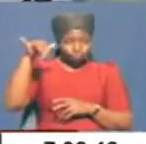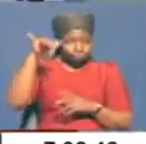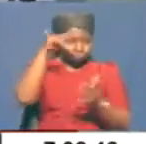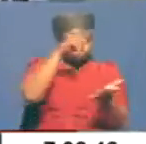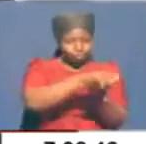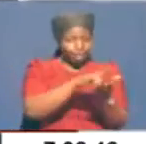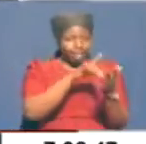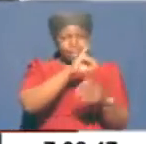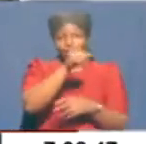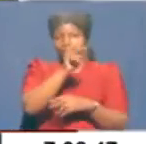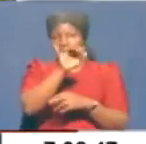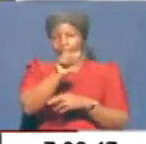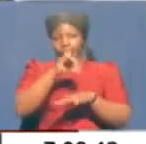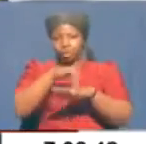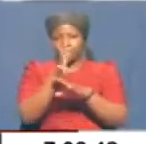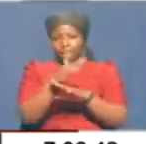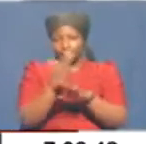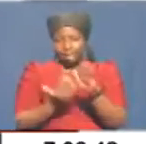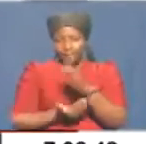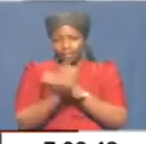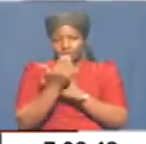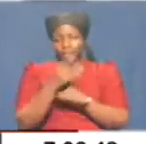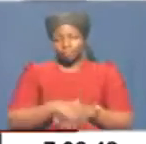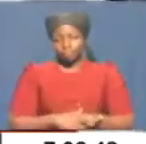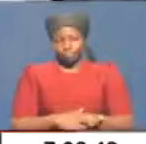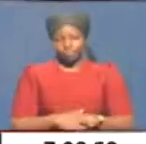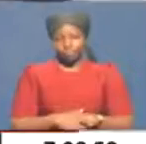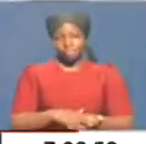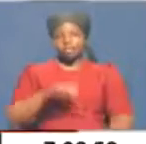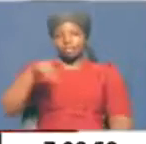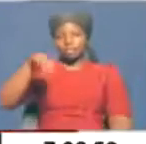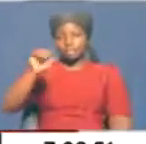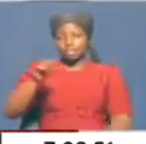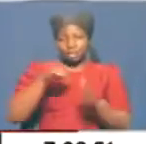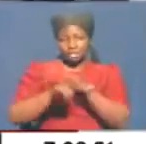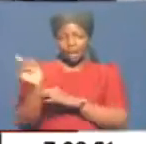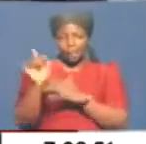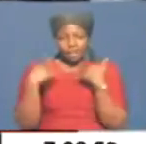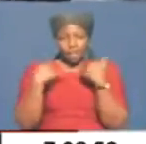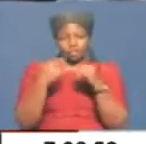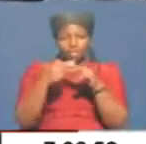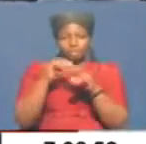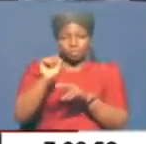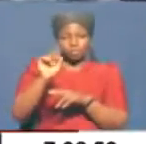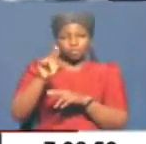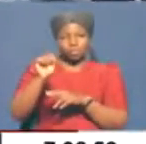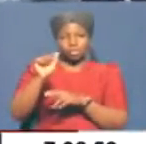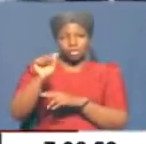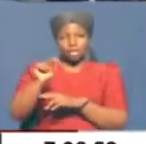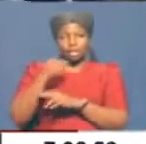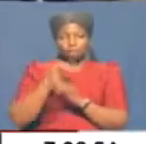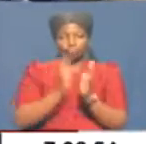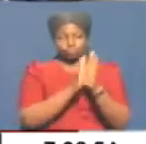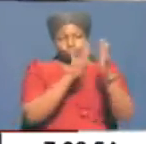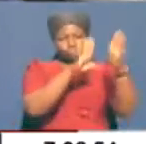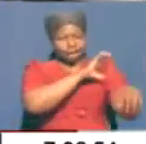Jomo Kenyatta Alhamisi asubuhi. Katibu katika wizara ya afya Susan Mochache alipongeza serikali ya Canada kwa kushirikiana na